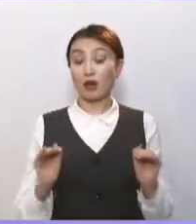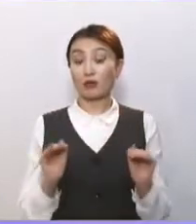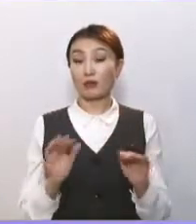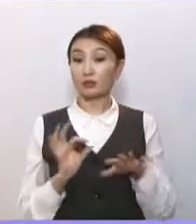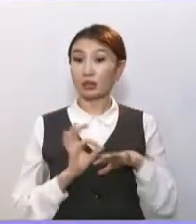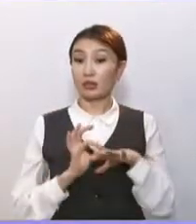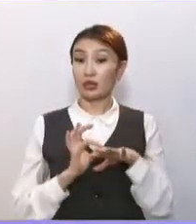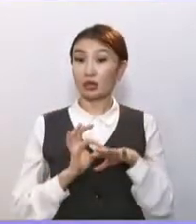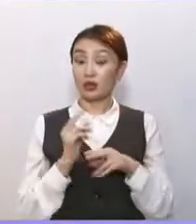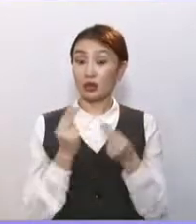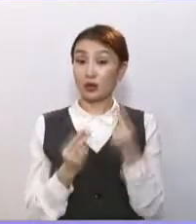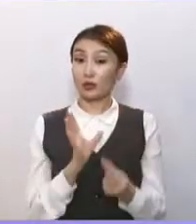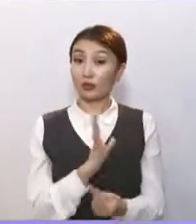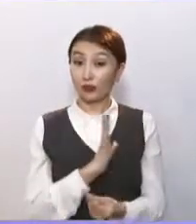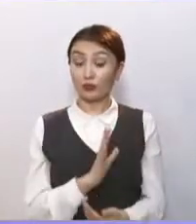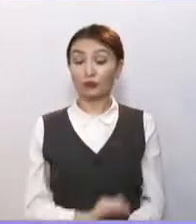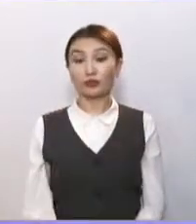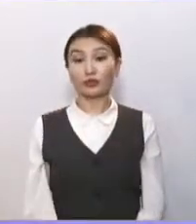болушуңар керек.